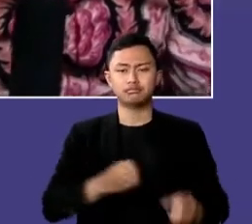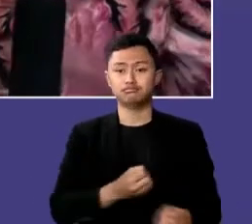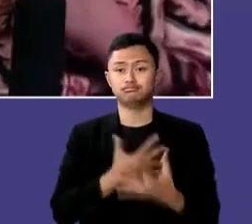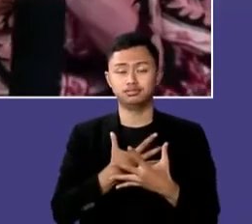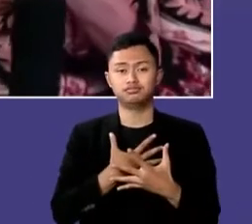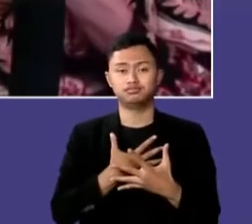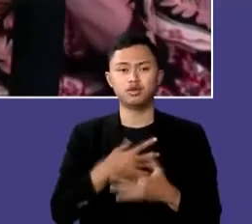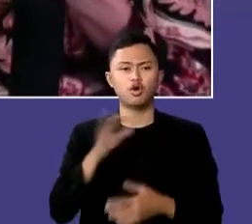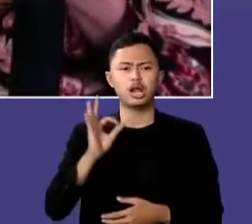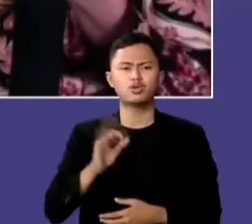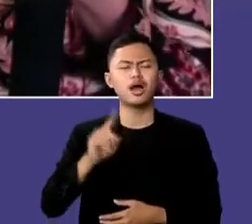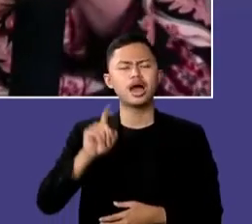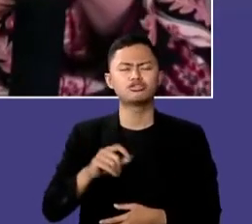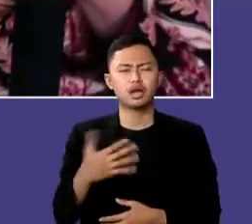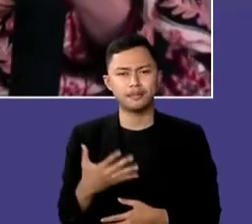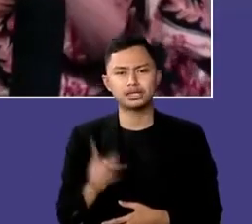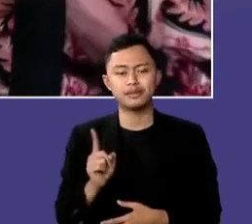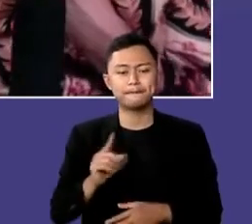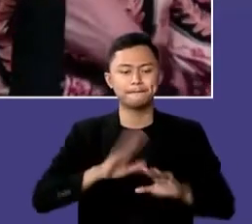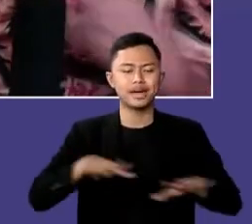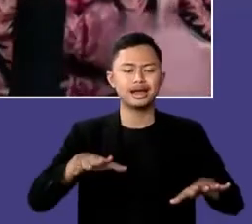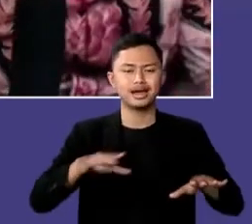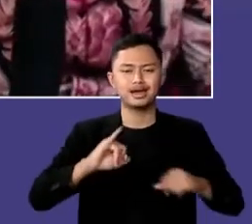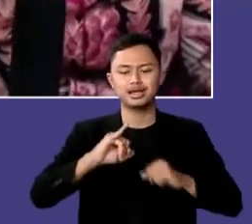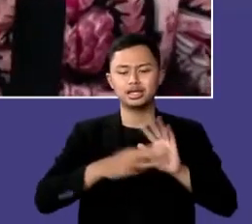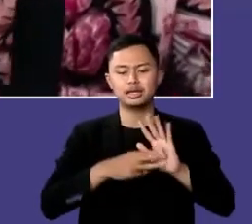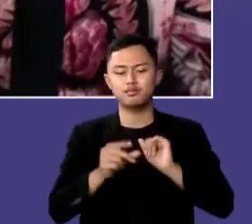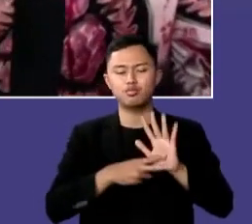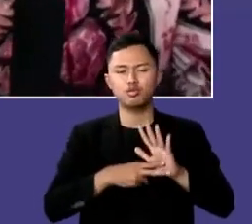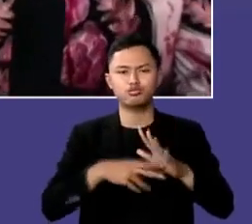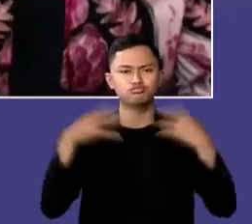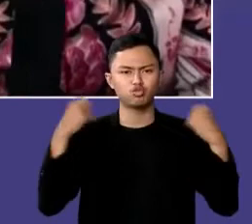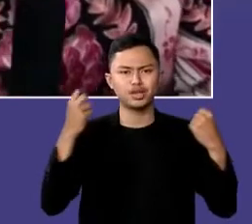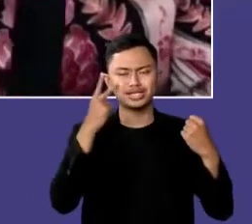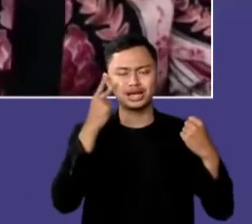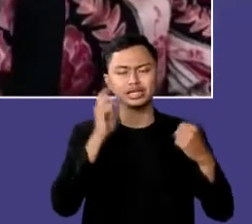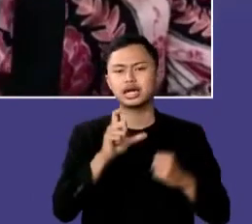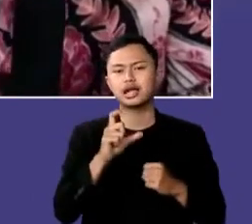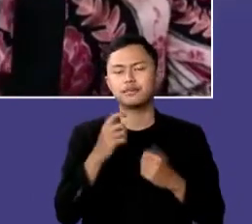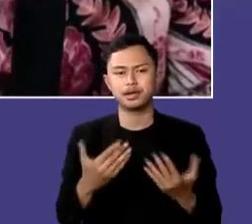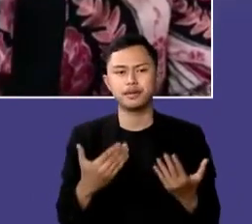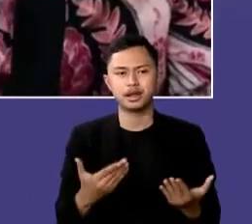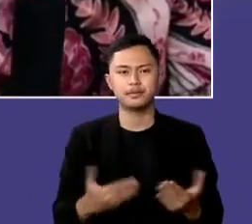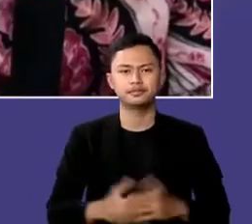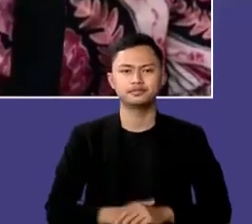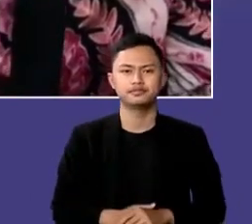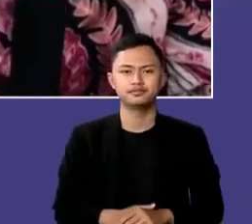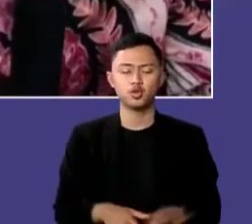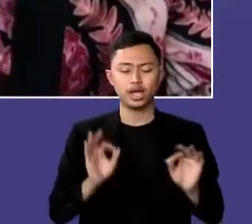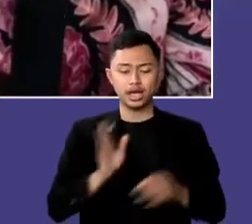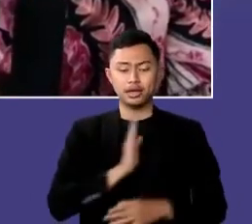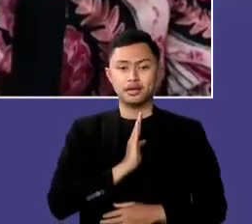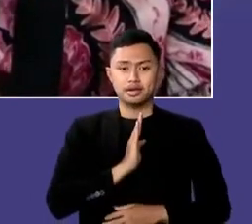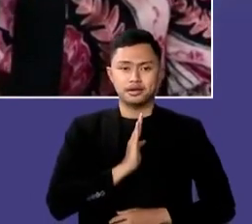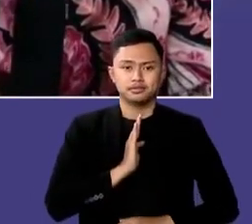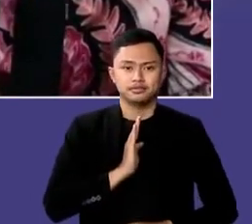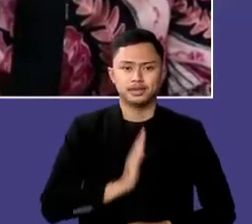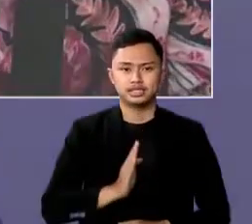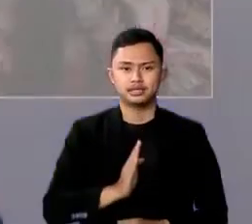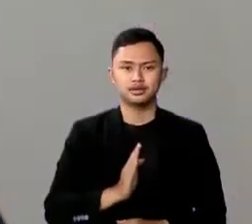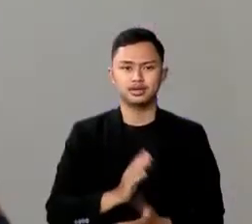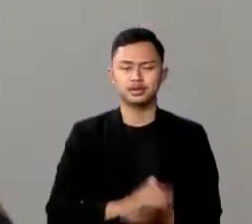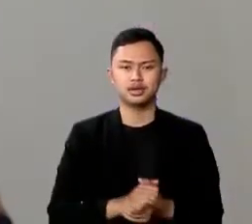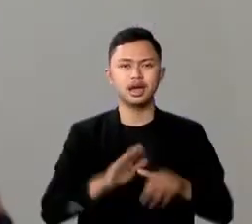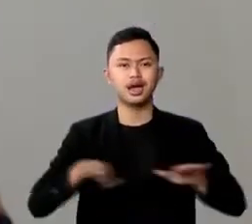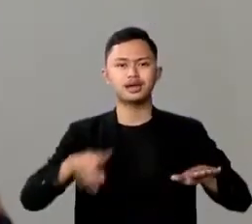Apa yang harus dilakukan orang tua.doc agar daya tahan tubuh anak ini bisa terjaga baik secara prinsip peta di